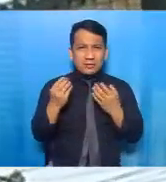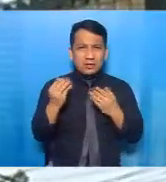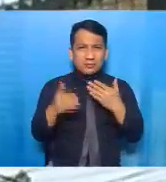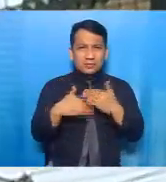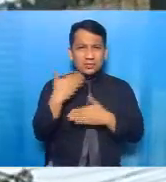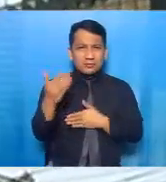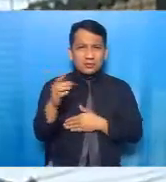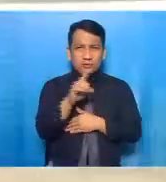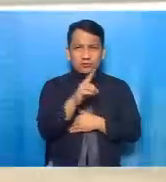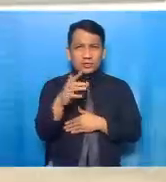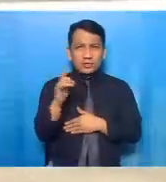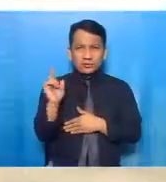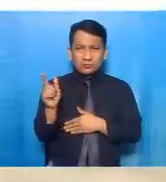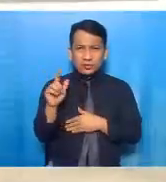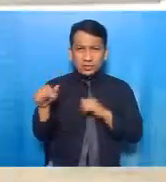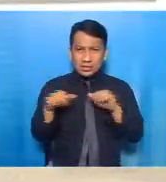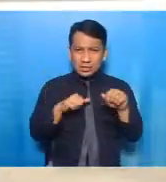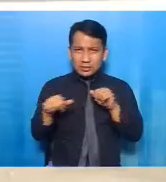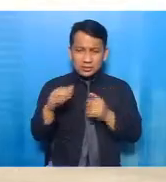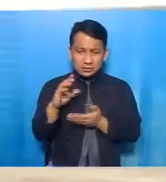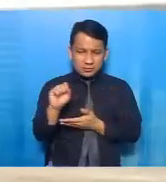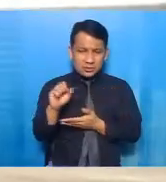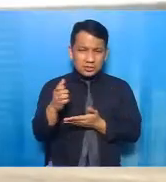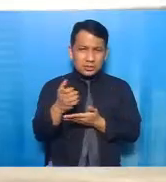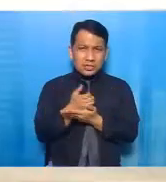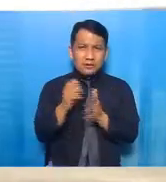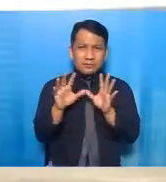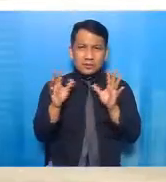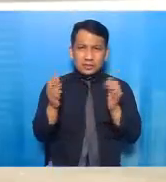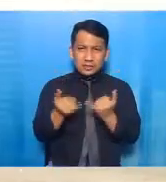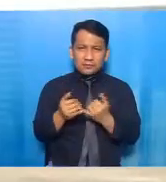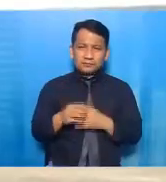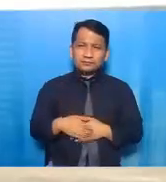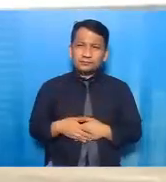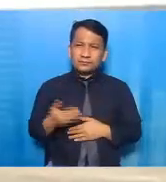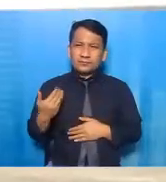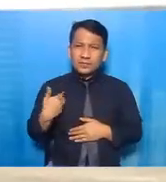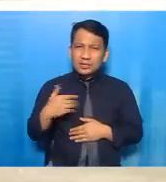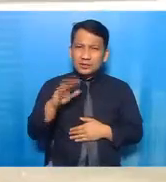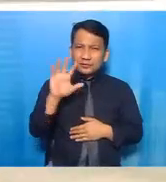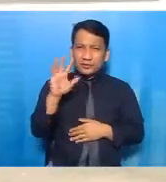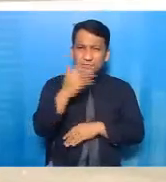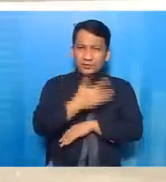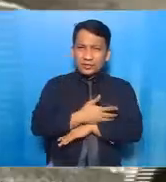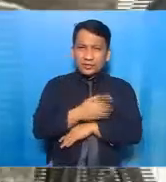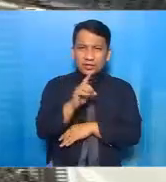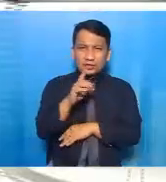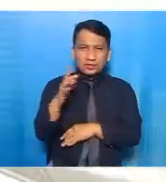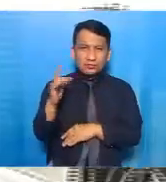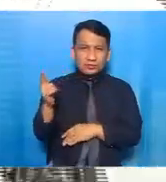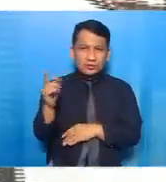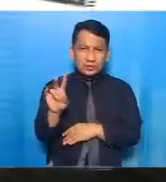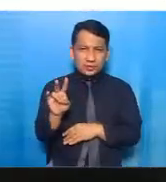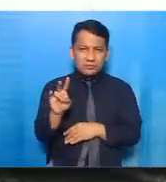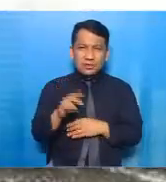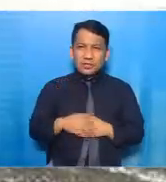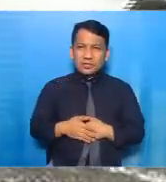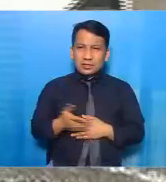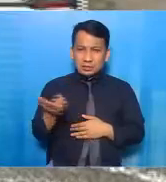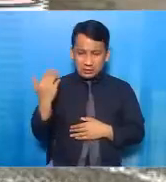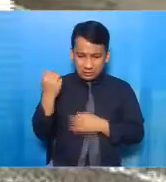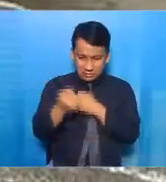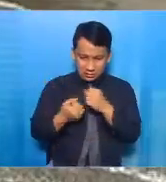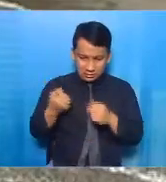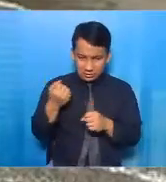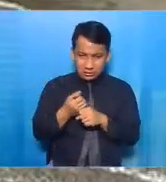higit 120 active cases ng barangay. Within 5 days, umabot kami ng 127. So yung last year tayo, bago